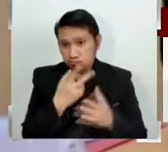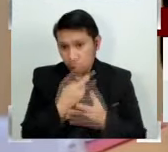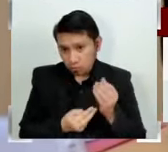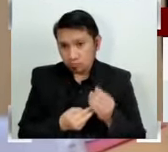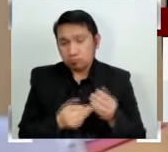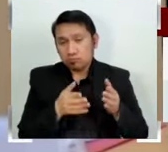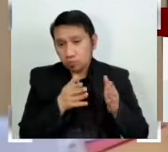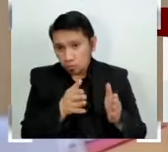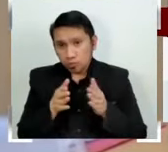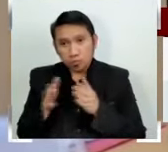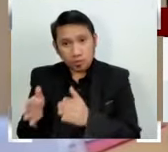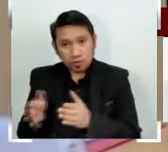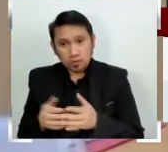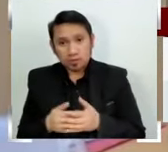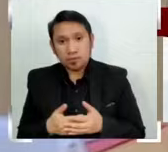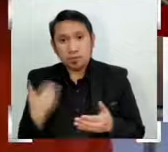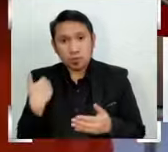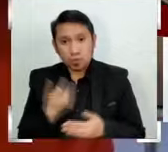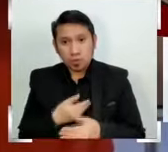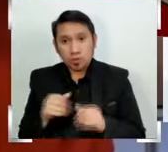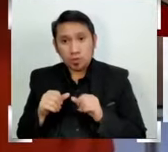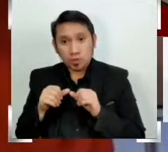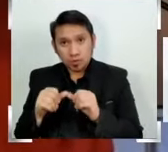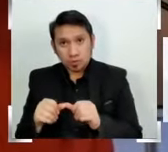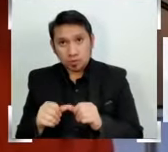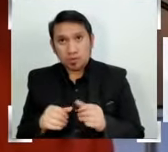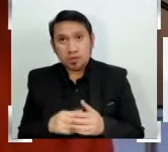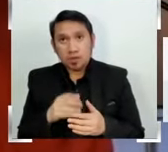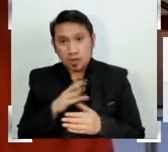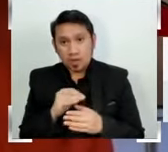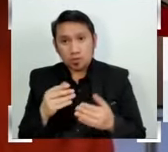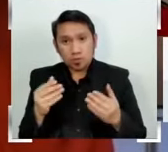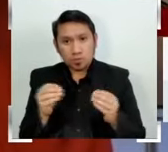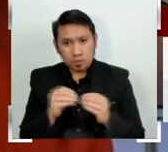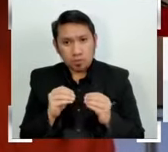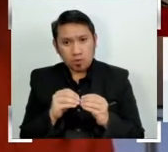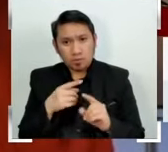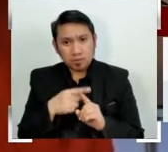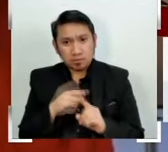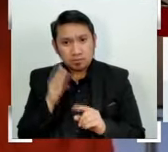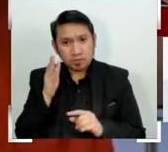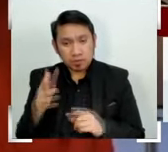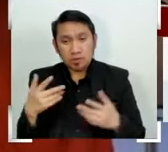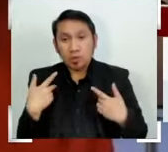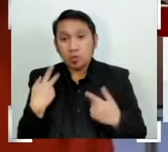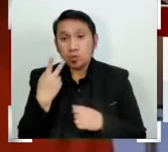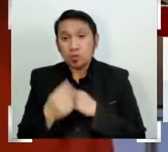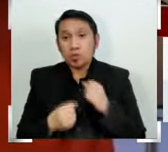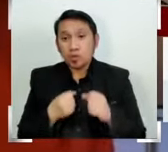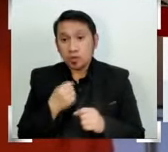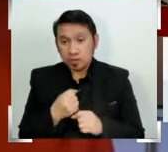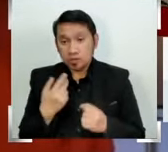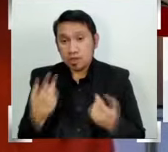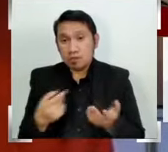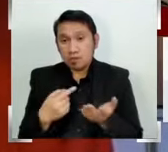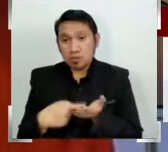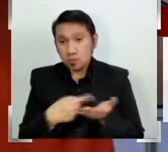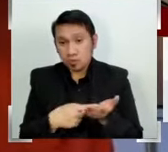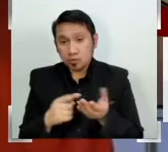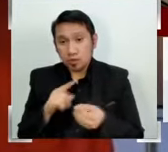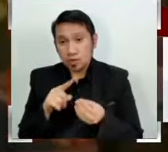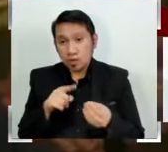to continue and bear fruit. Yan naman ang tugon ng NDFP. 2 taon daw tumagal ang negosasyon para sa pagbabalik ng